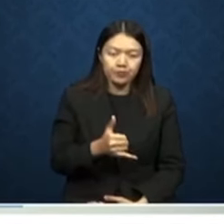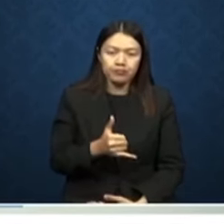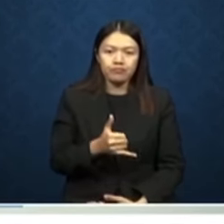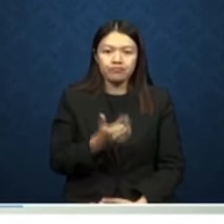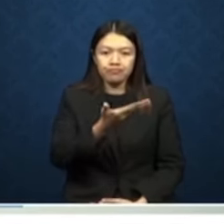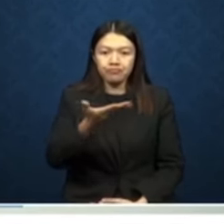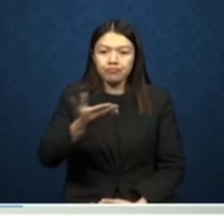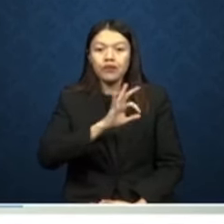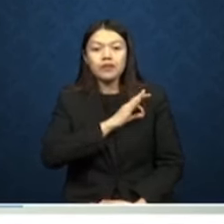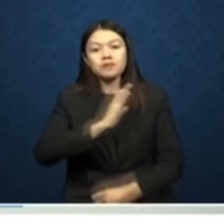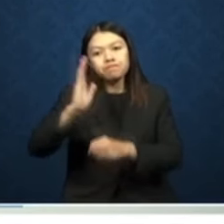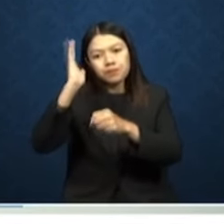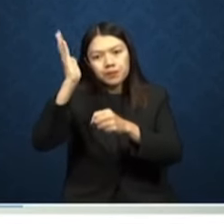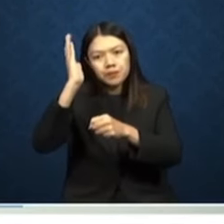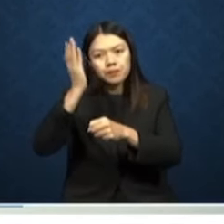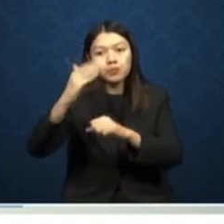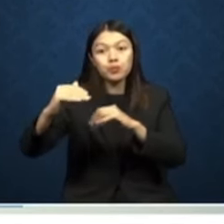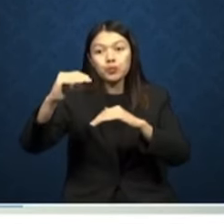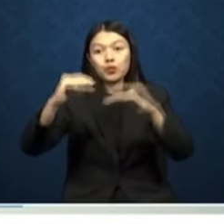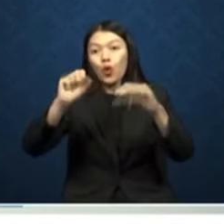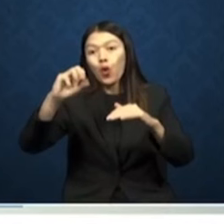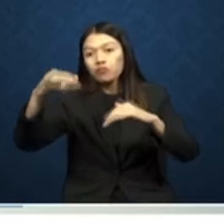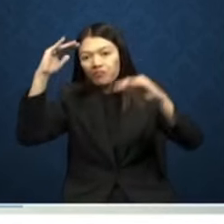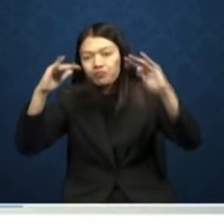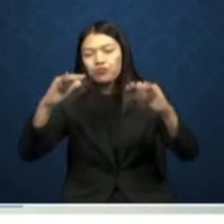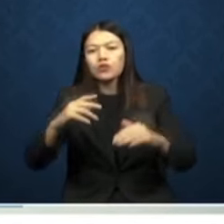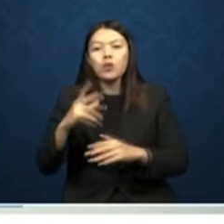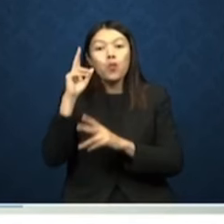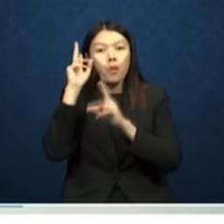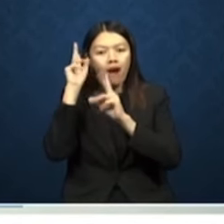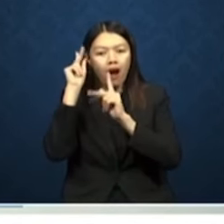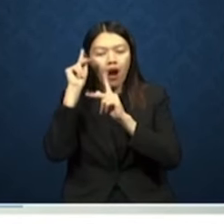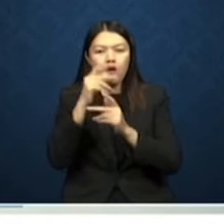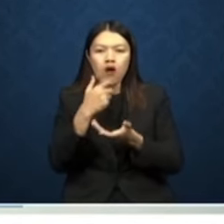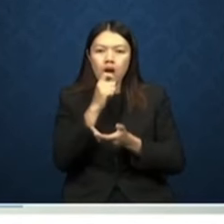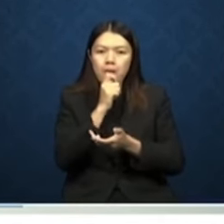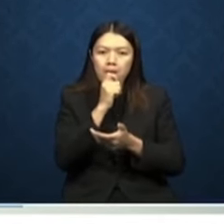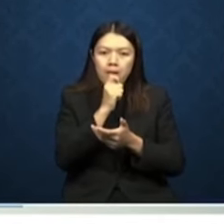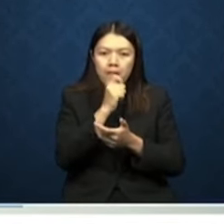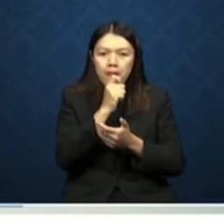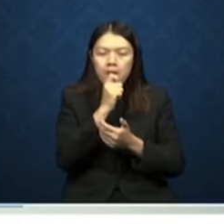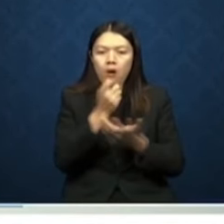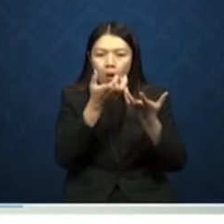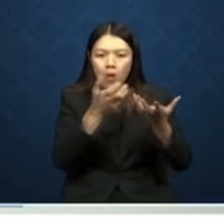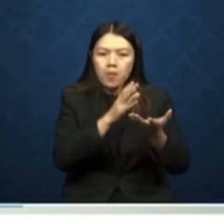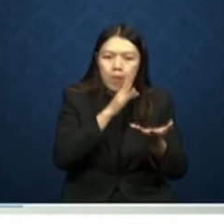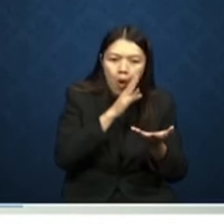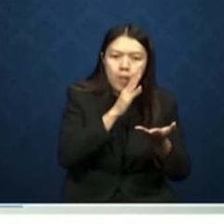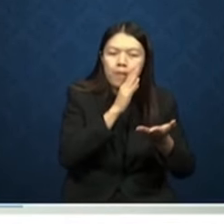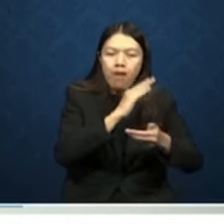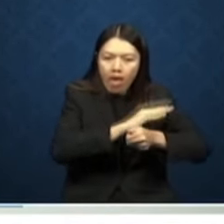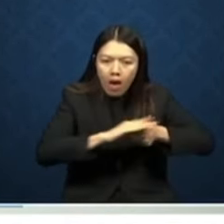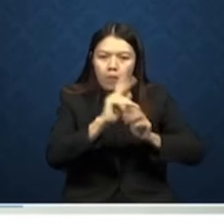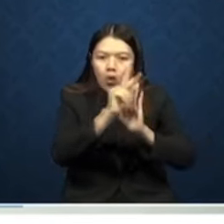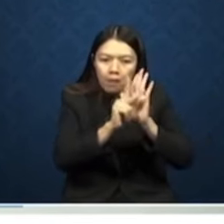ได้อภิปรายเนี่ยผมก็นั่งแถลงข่าวการปราบปรามสินค้าเถื่อนของชุด